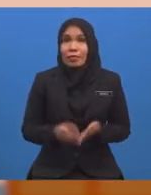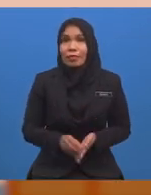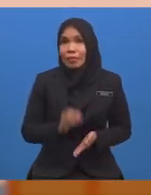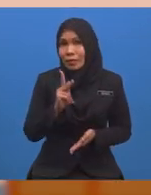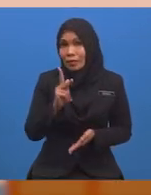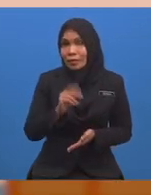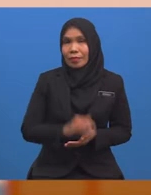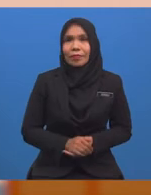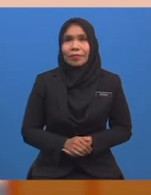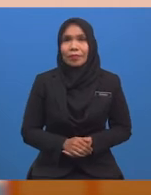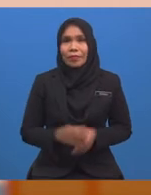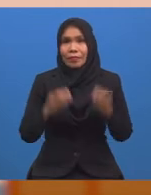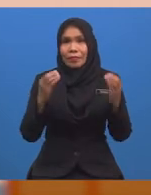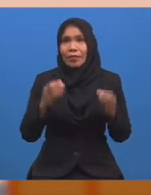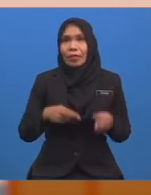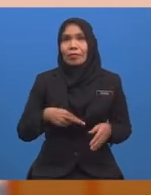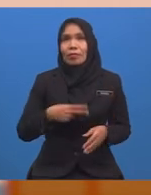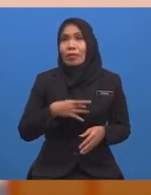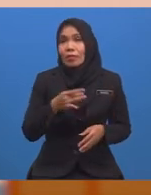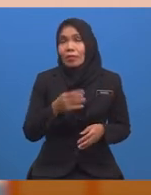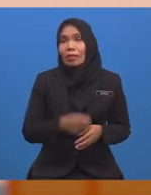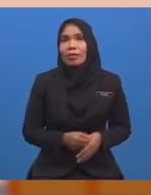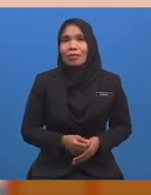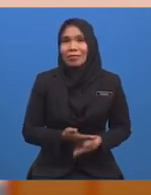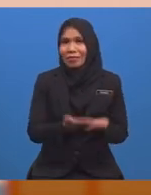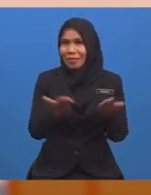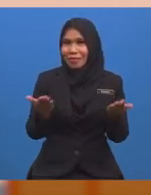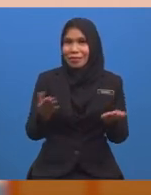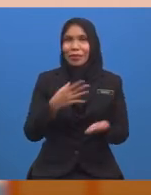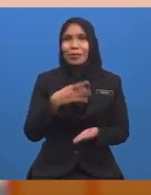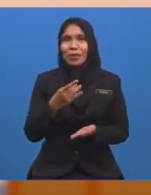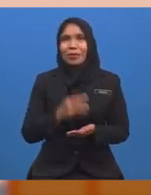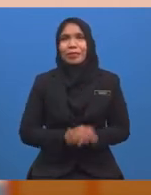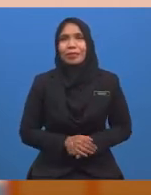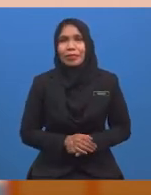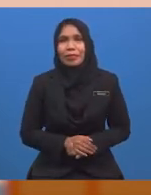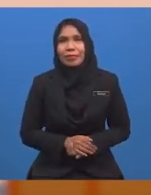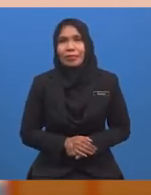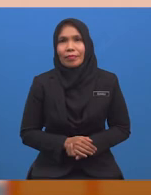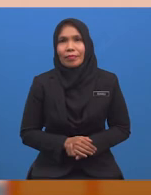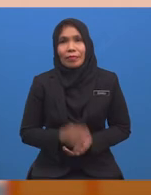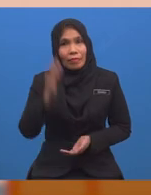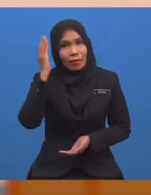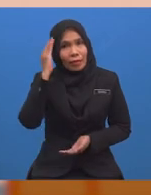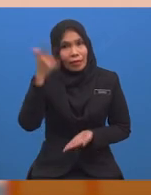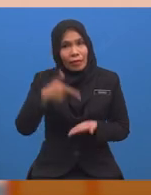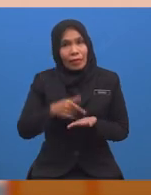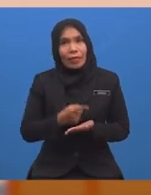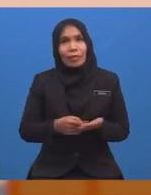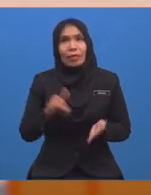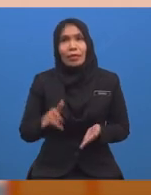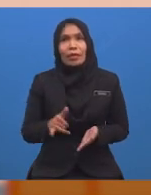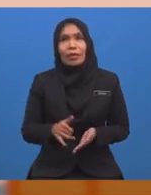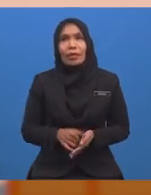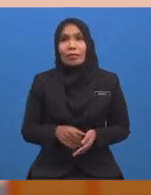segera seanda semua Srono pada hari ini Hai kamu ingat lagi apa yang telah kita